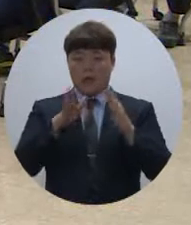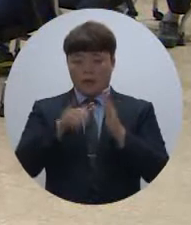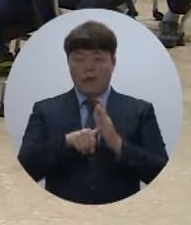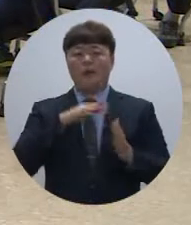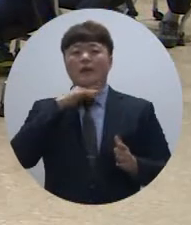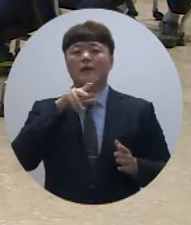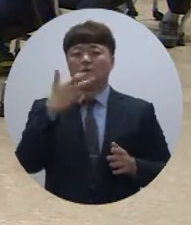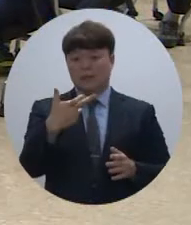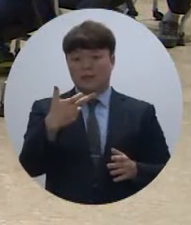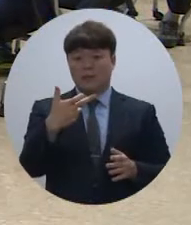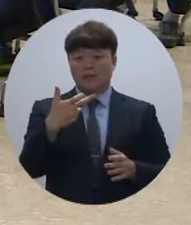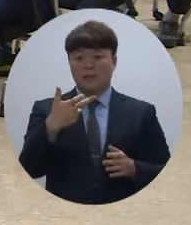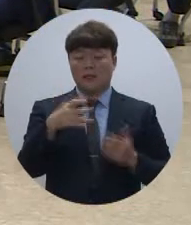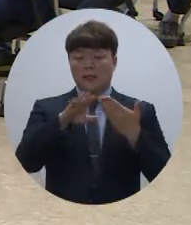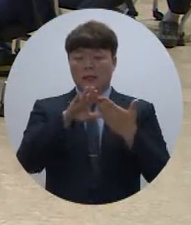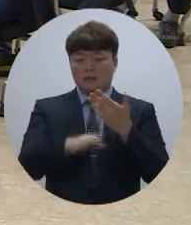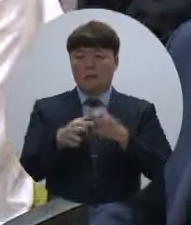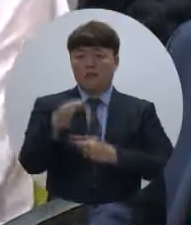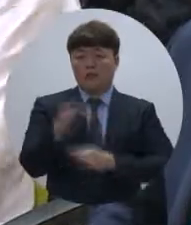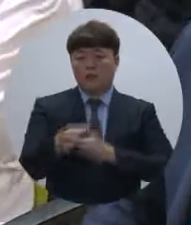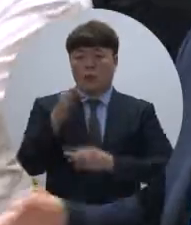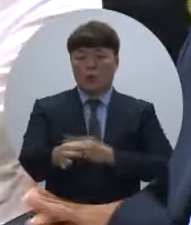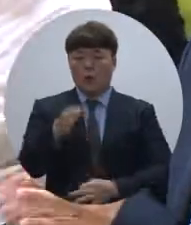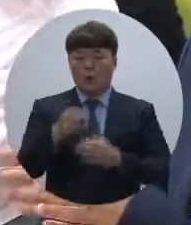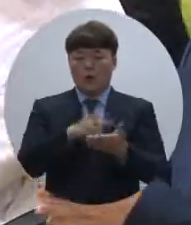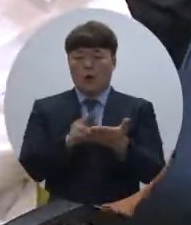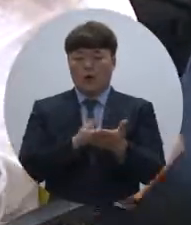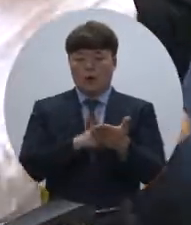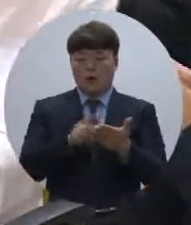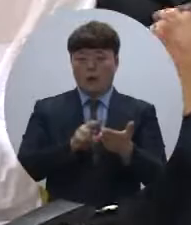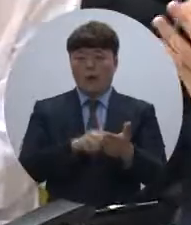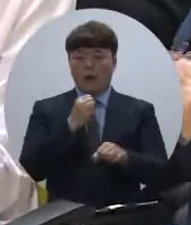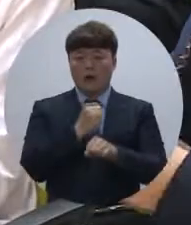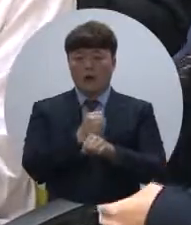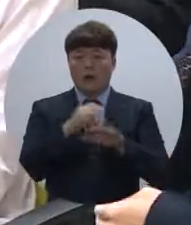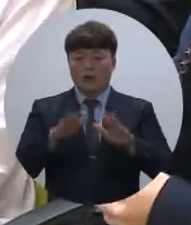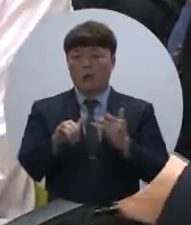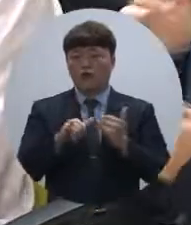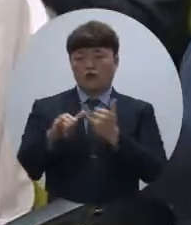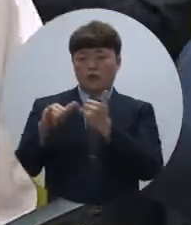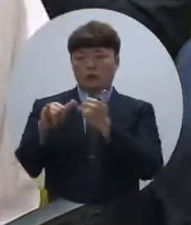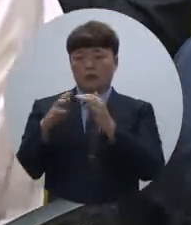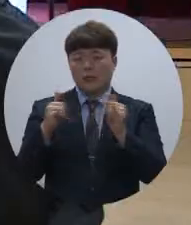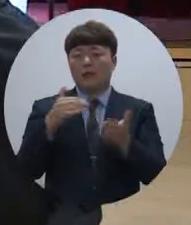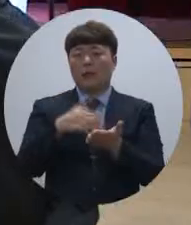이하 프로기사 28명이 출전해 단판 토너먼트, 결승 3번기를 통해 우승자를